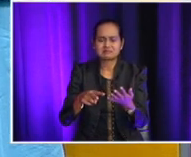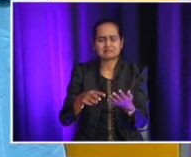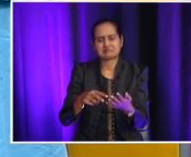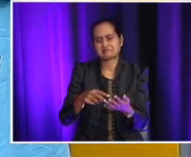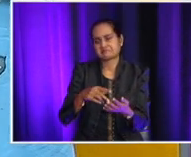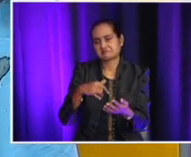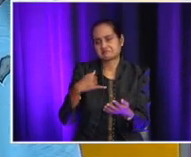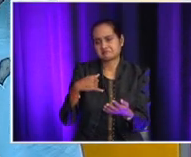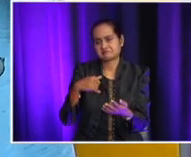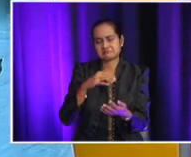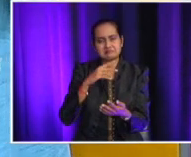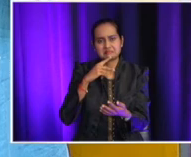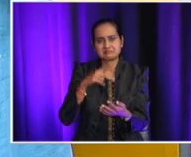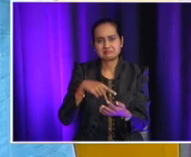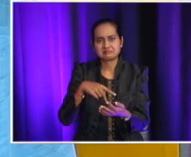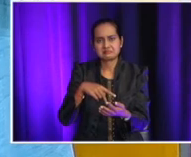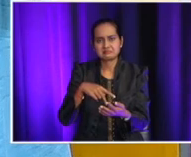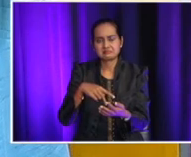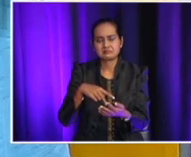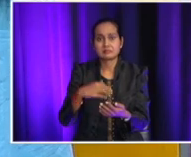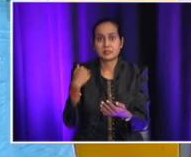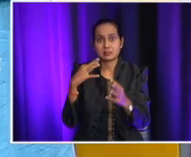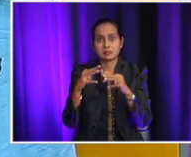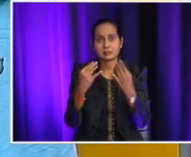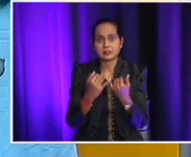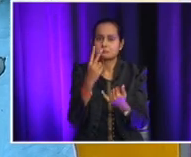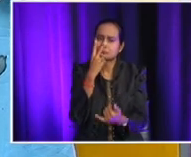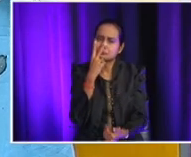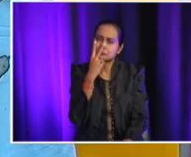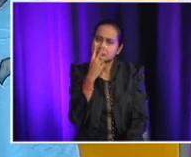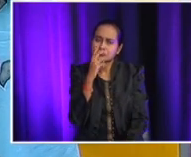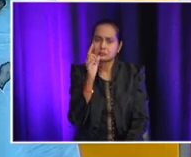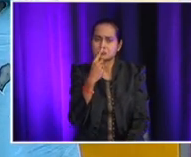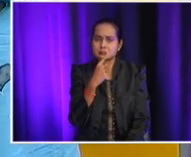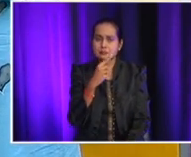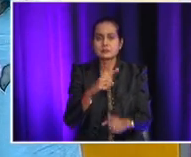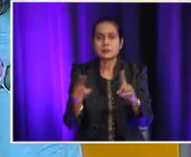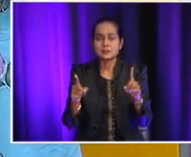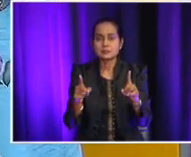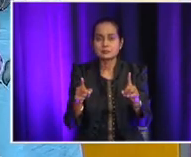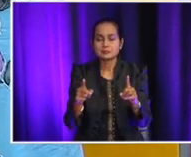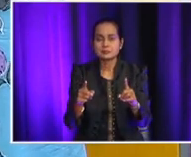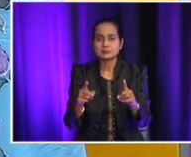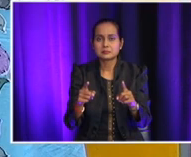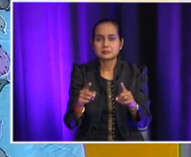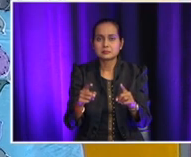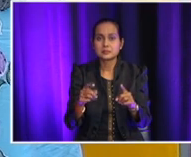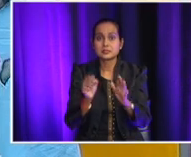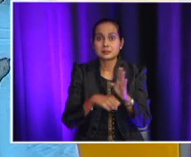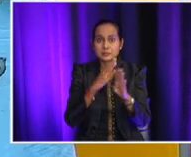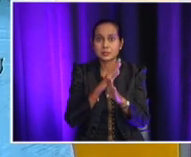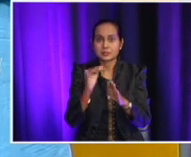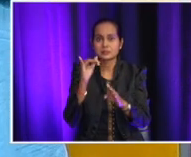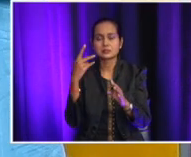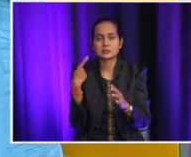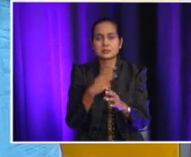Nah jadi ada masyarakat di suka menonton jadi tak suka membaca tetapi sebenarnya kita kena membaca